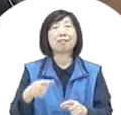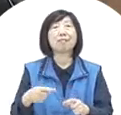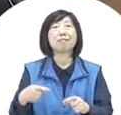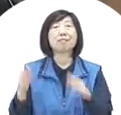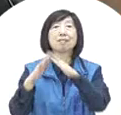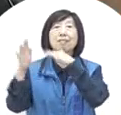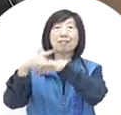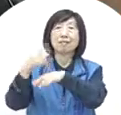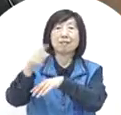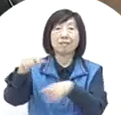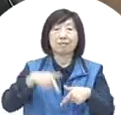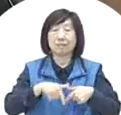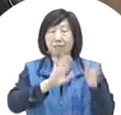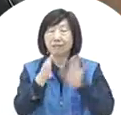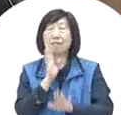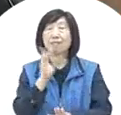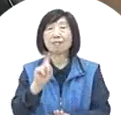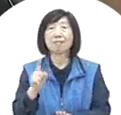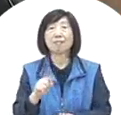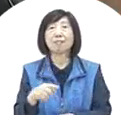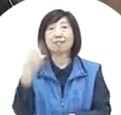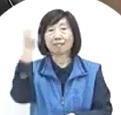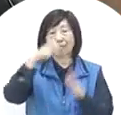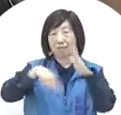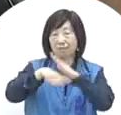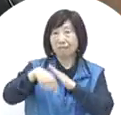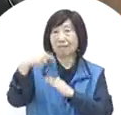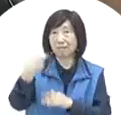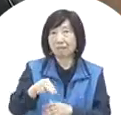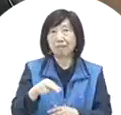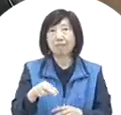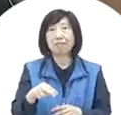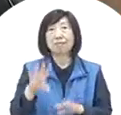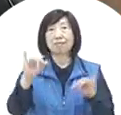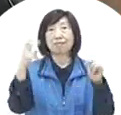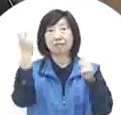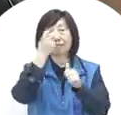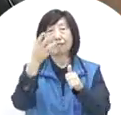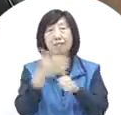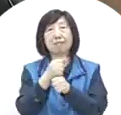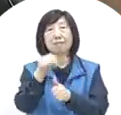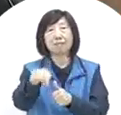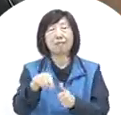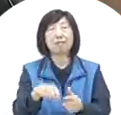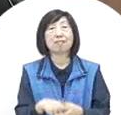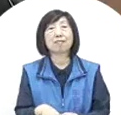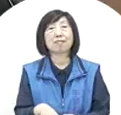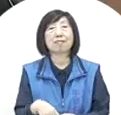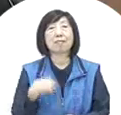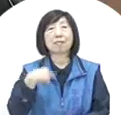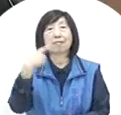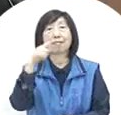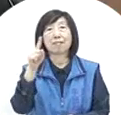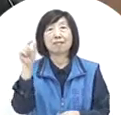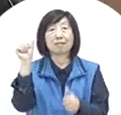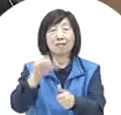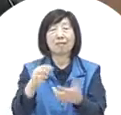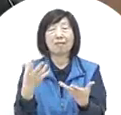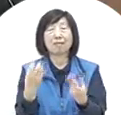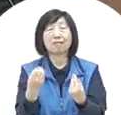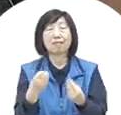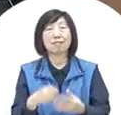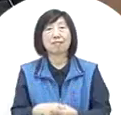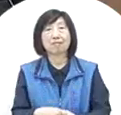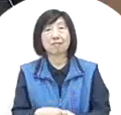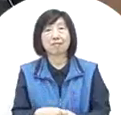那经过监察院，也经过这个地检署，不起诉主任讲得非常的清楚，